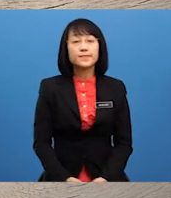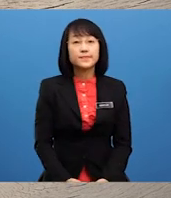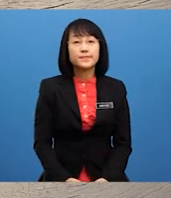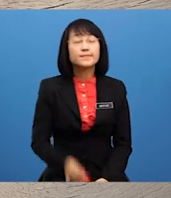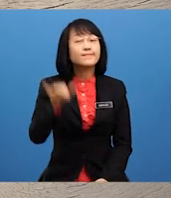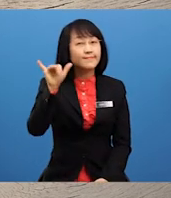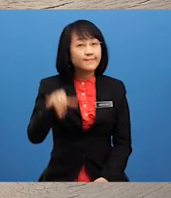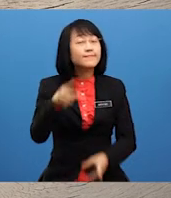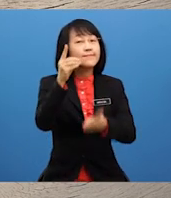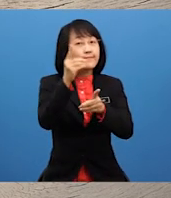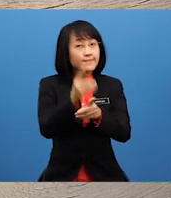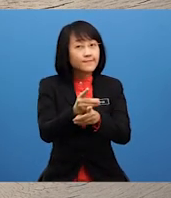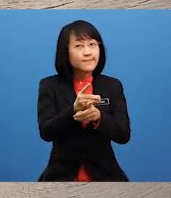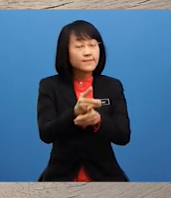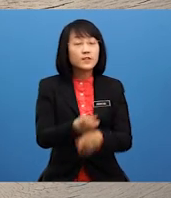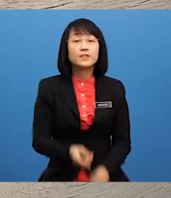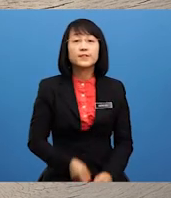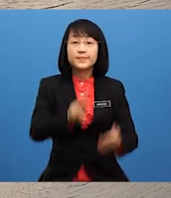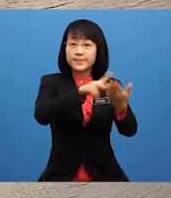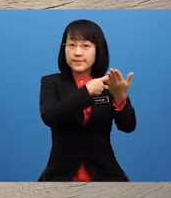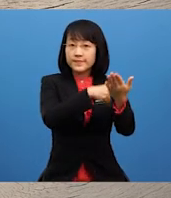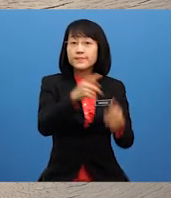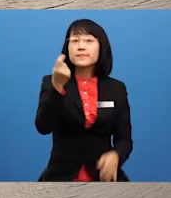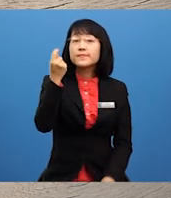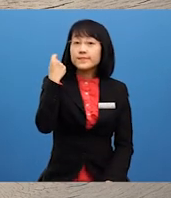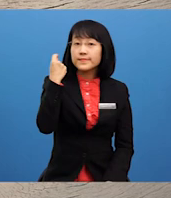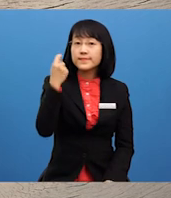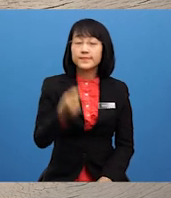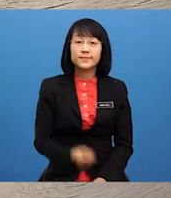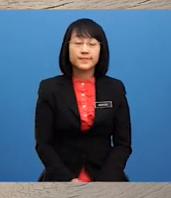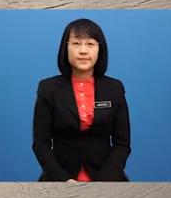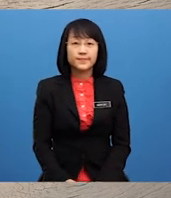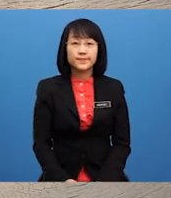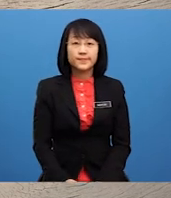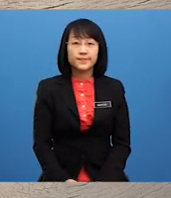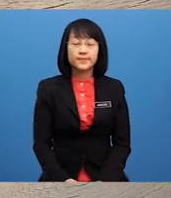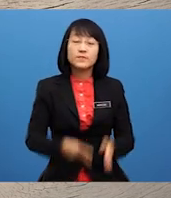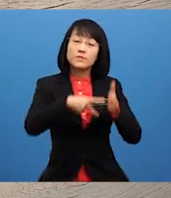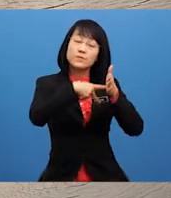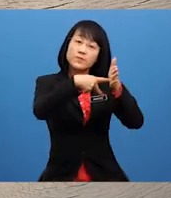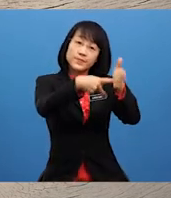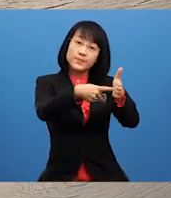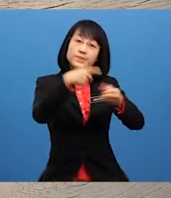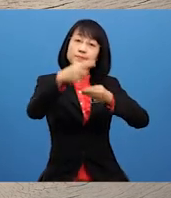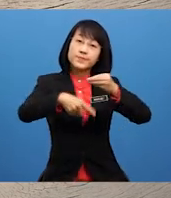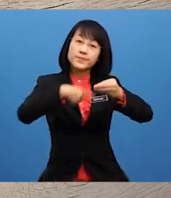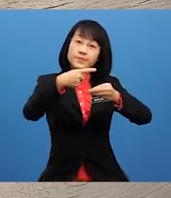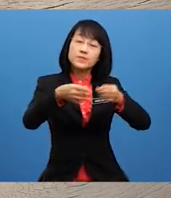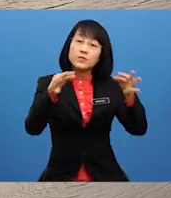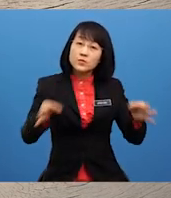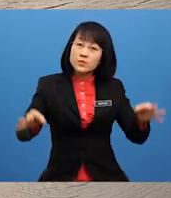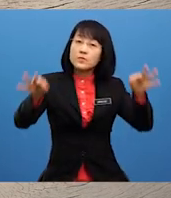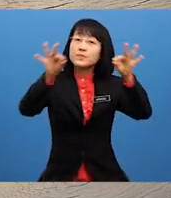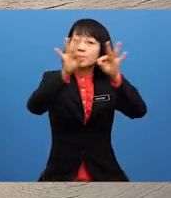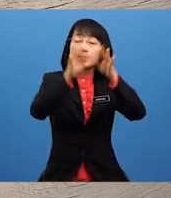Ya, betul. Berdasarkan pantun sebentar tadi, ia memaparkan tentang